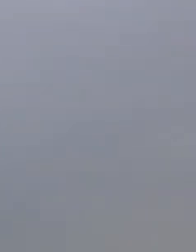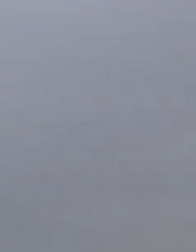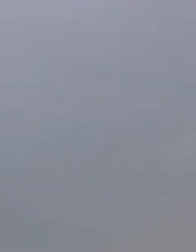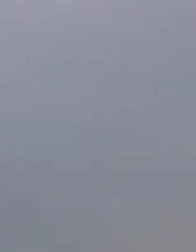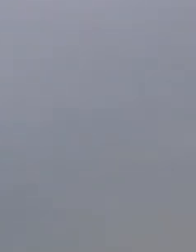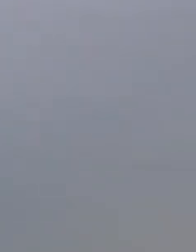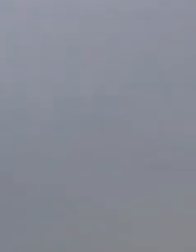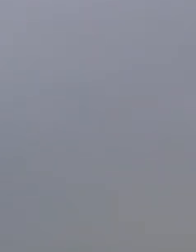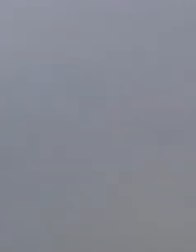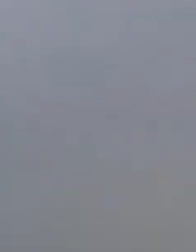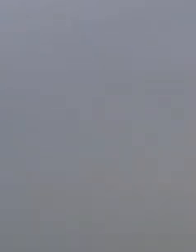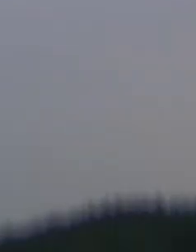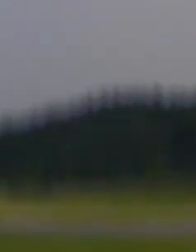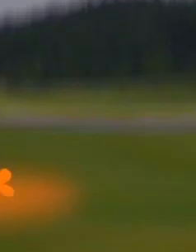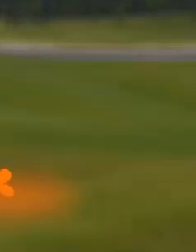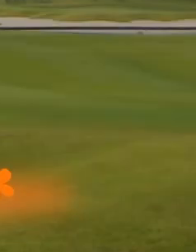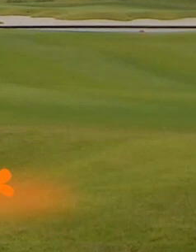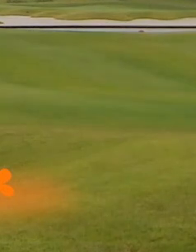오, 굿샷, 잘 쳤지?